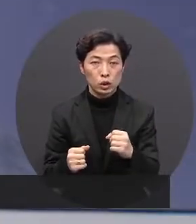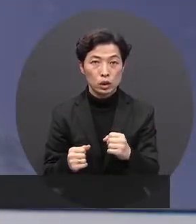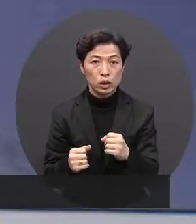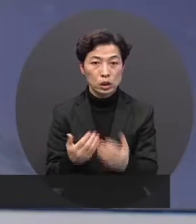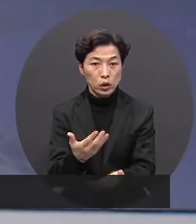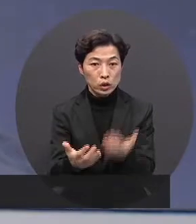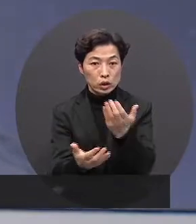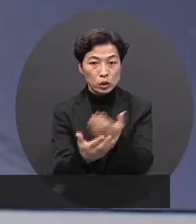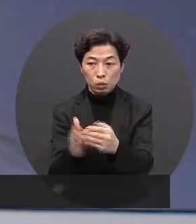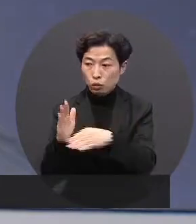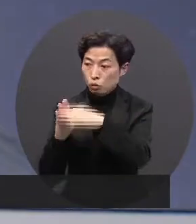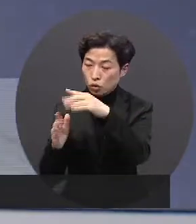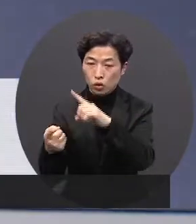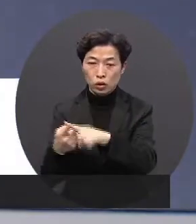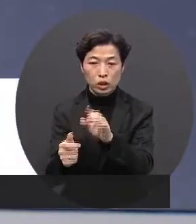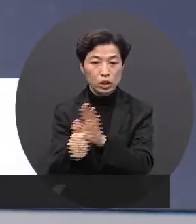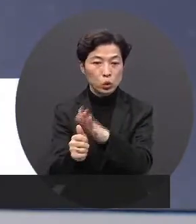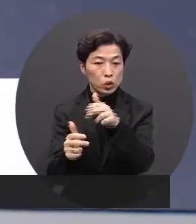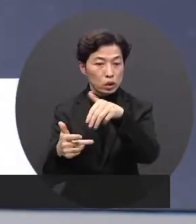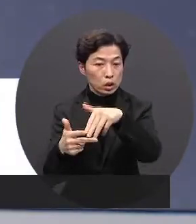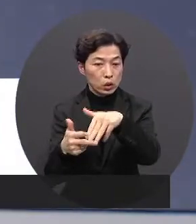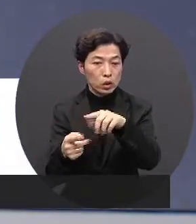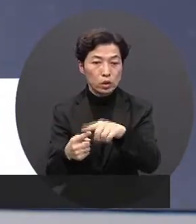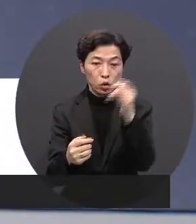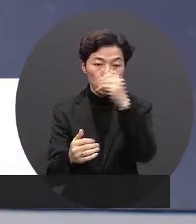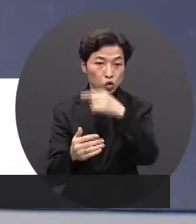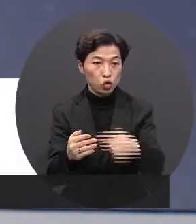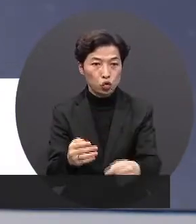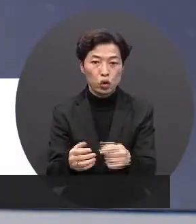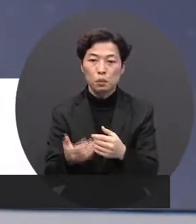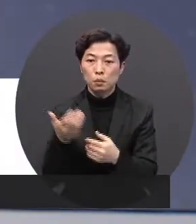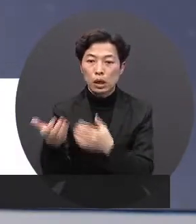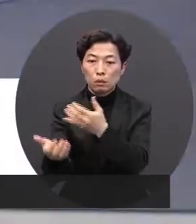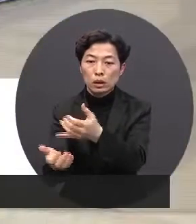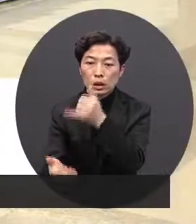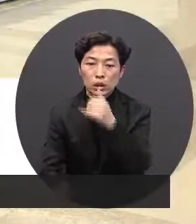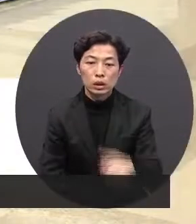충북과학기술혁신원사나 북부권혁신지원센터가 충주에 들어섰습니다.